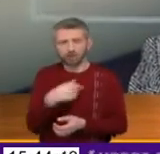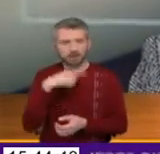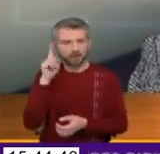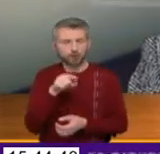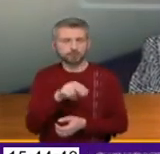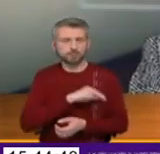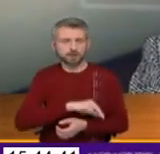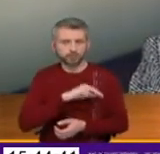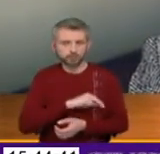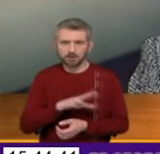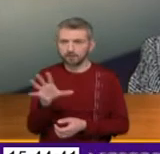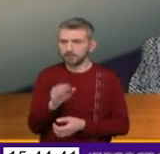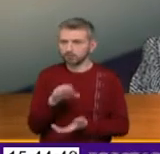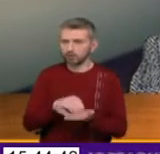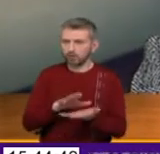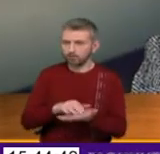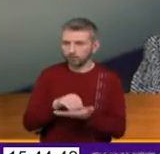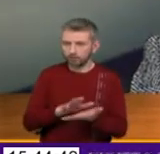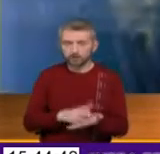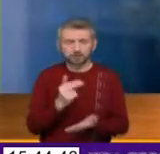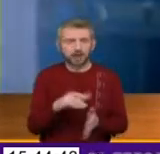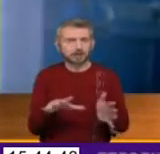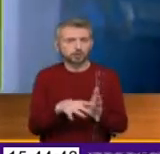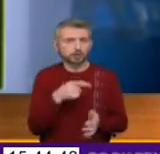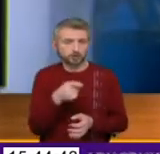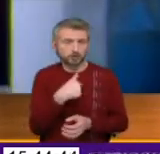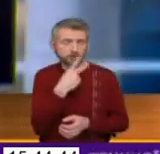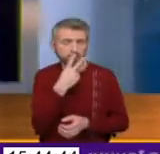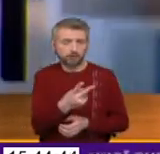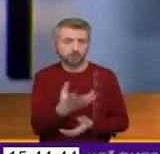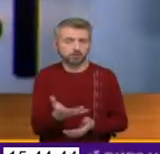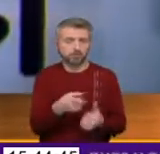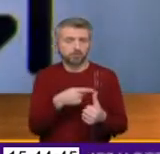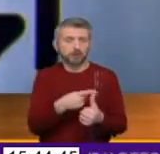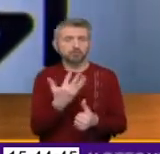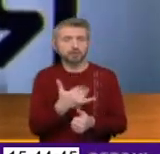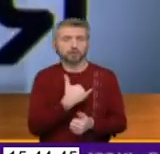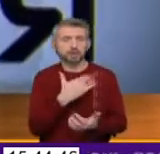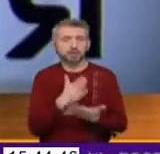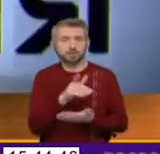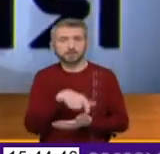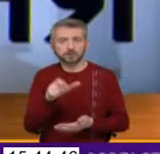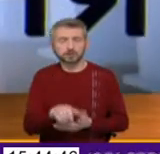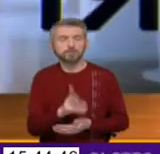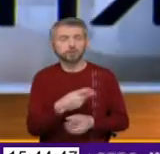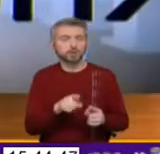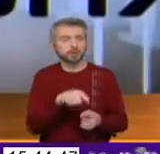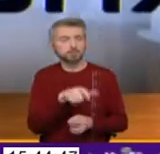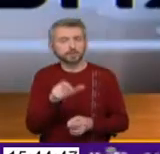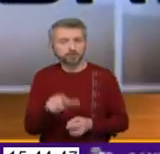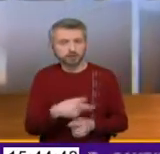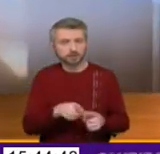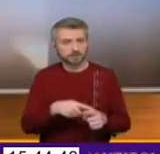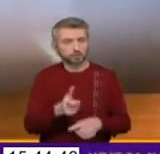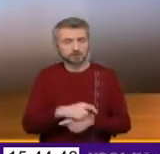вони працюють. Тобто все буде обліковуватися, так? Квиток, так. Ми побачимо, по-перше, скільки в нас є пасажирів, хто ці пасажири, це